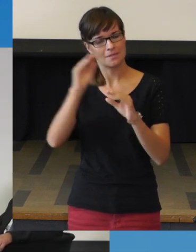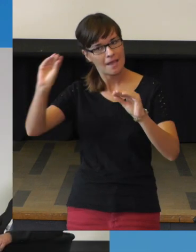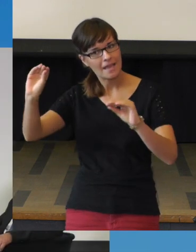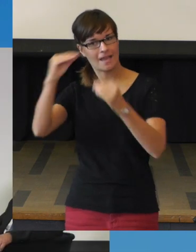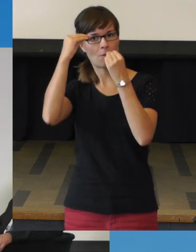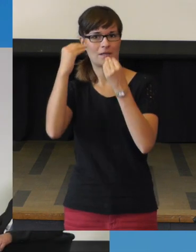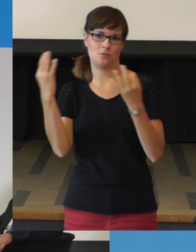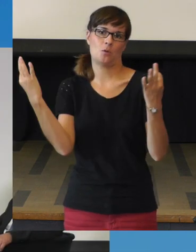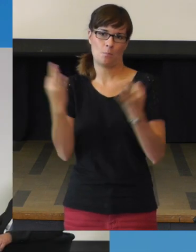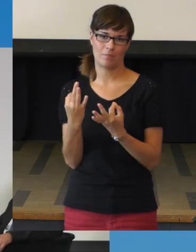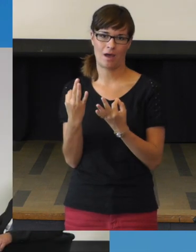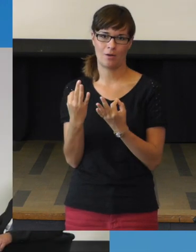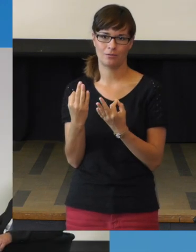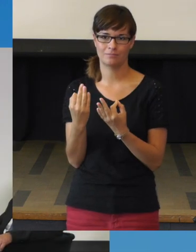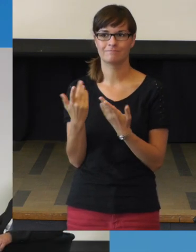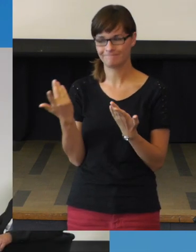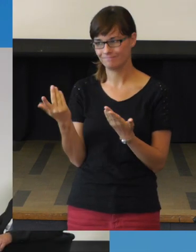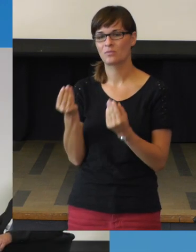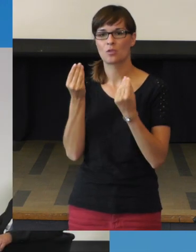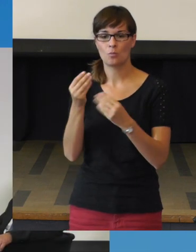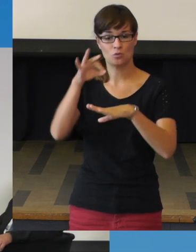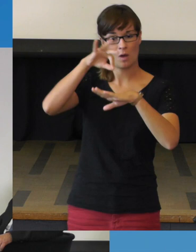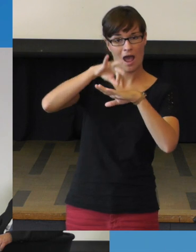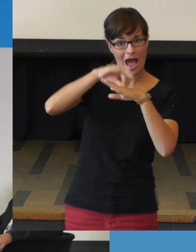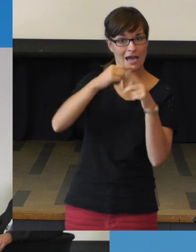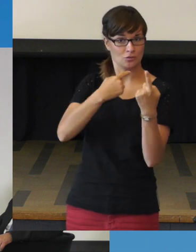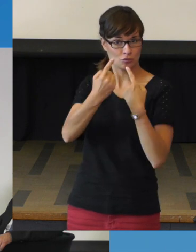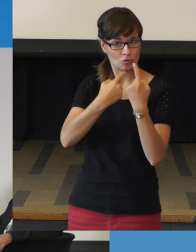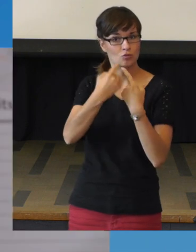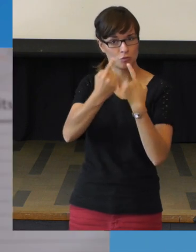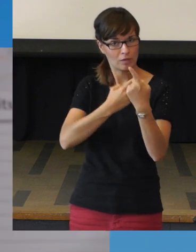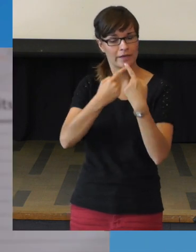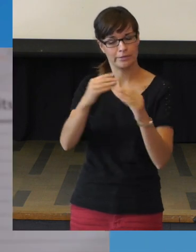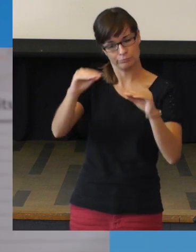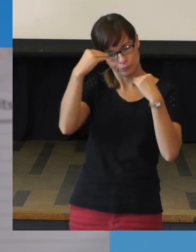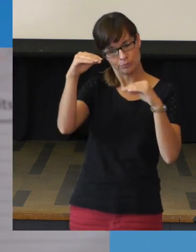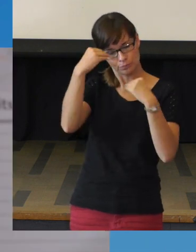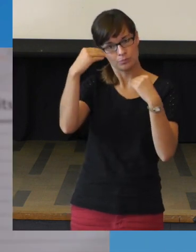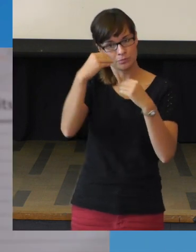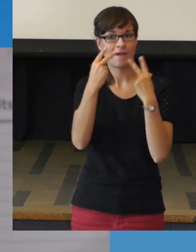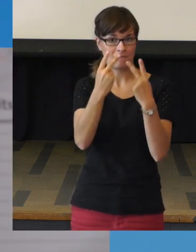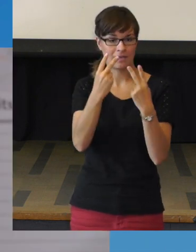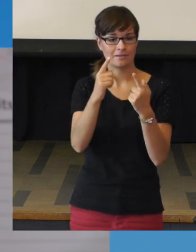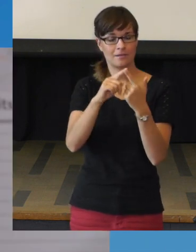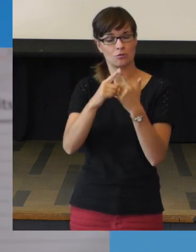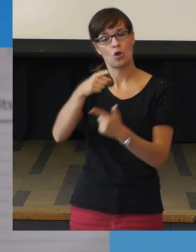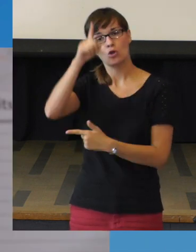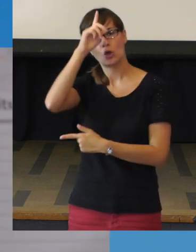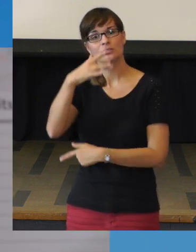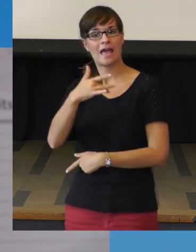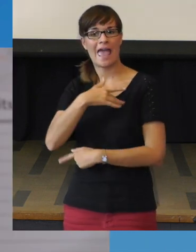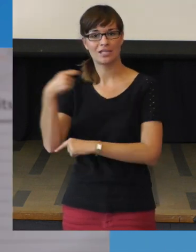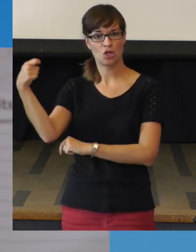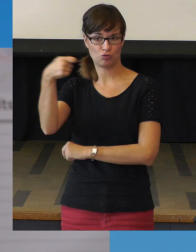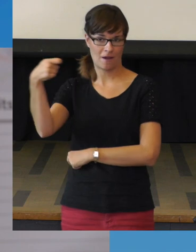wie Dagmar ja schon vorgetragen hat, da haben wir die Möglichkeit, ist wichtig. Und die Deutsche Herzstiftung, die hat auch